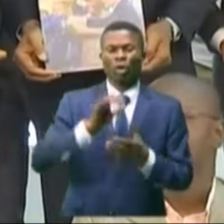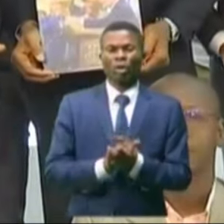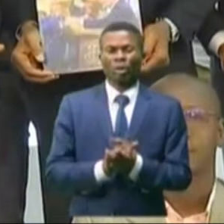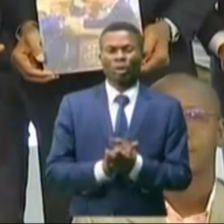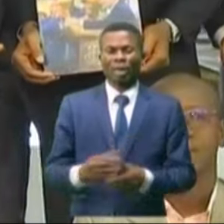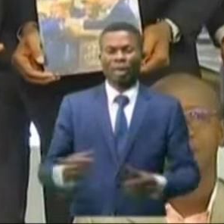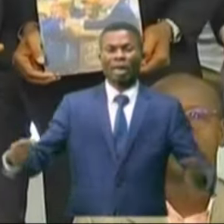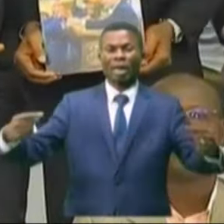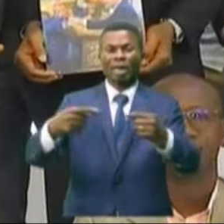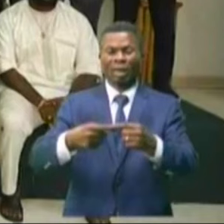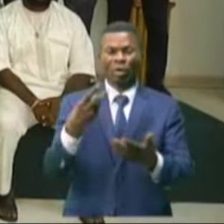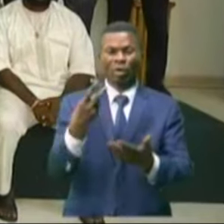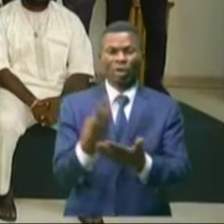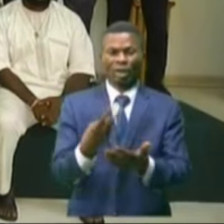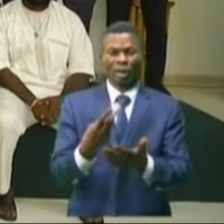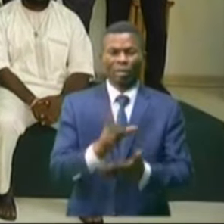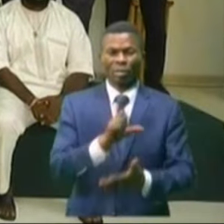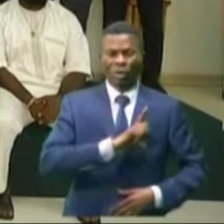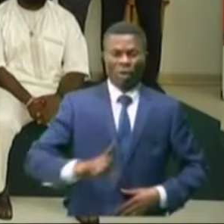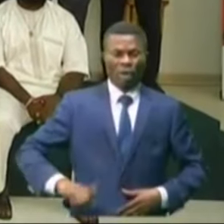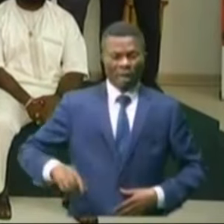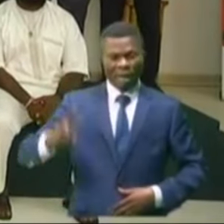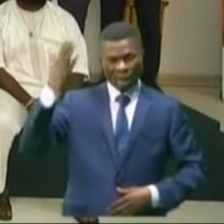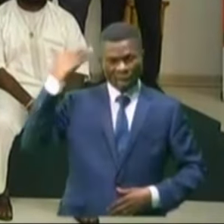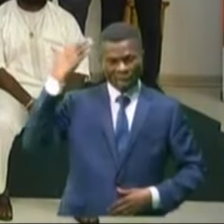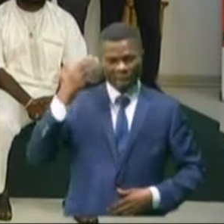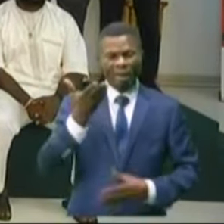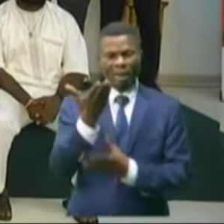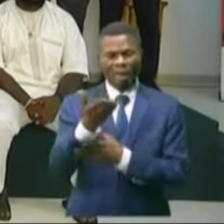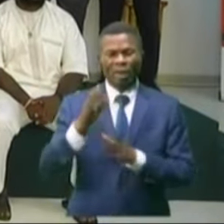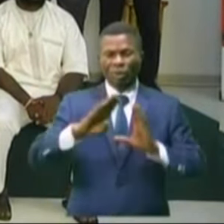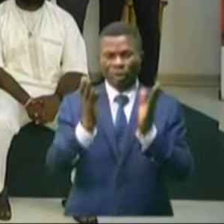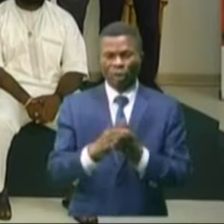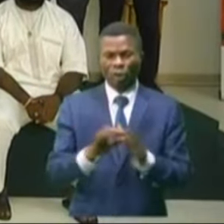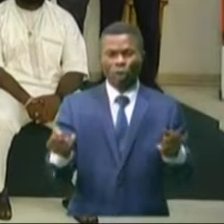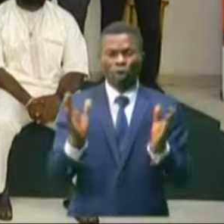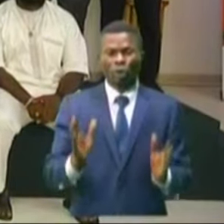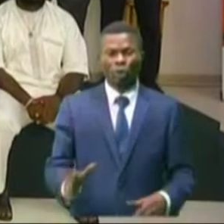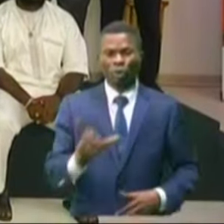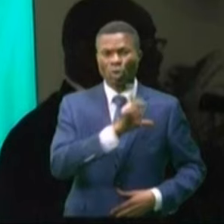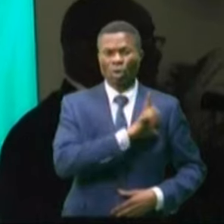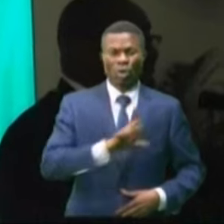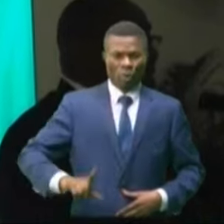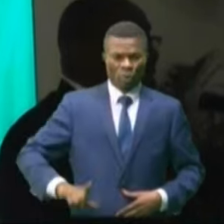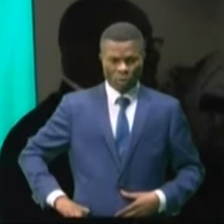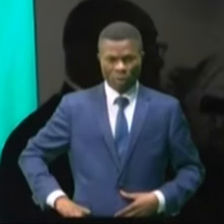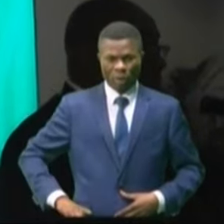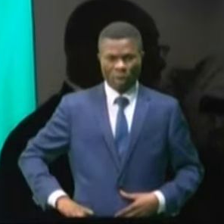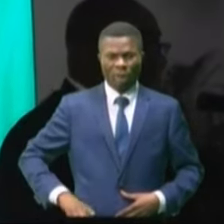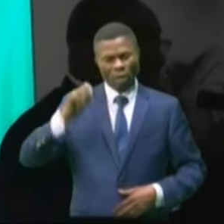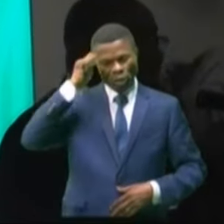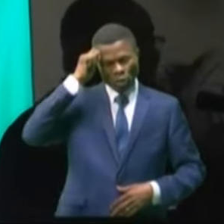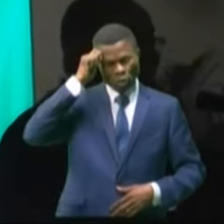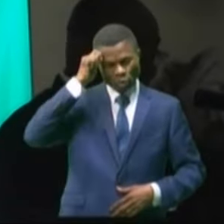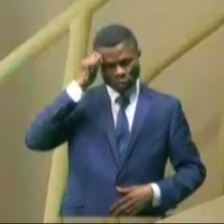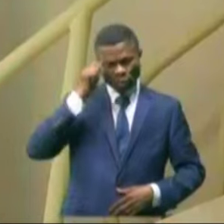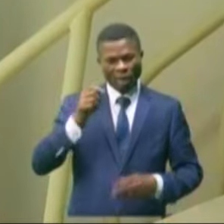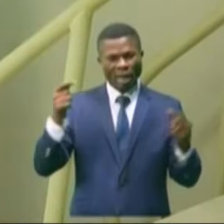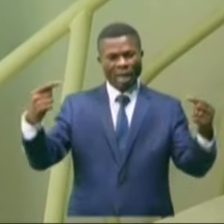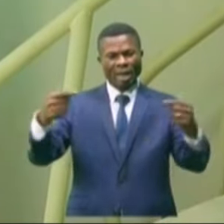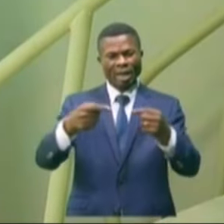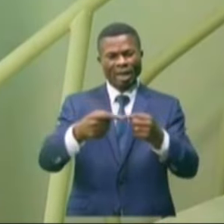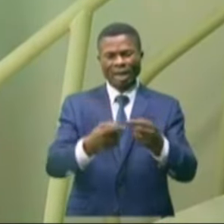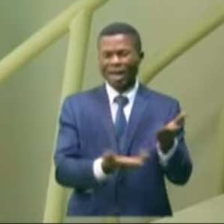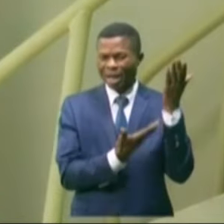2023, un ouvrage qui veut immortaliser tous les acteurs. Deux écrits qui serviront de souvenir de cette belle rencontre